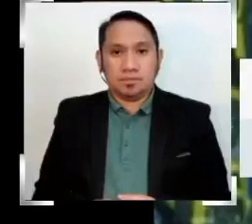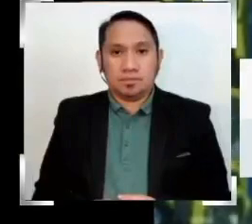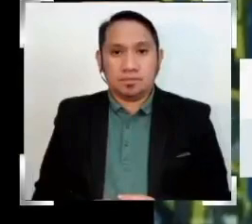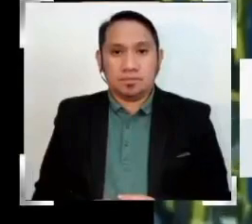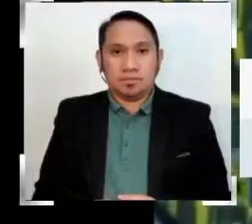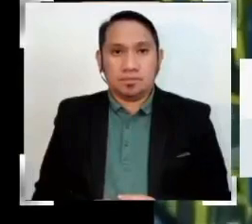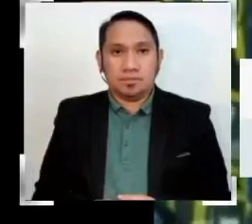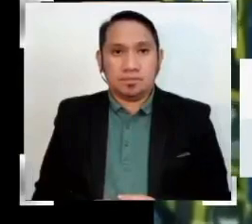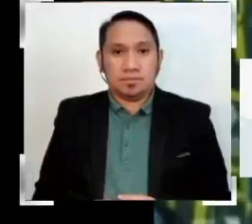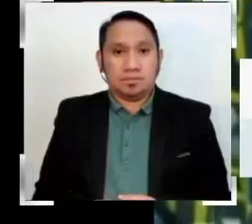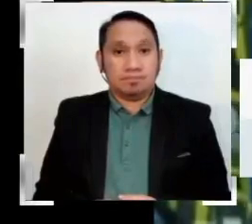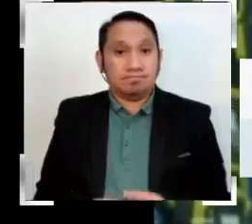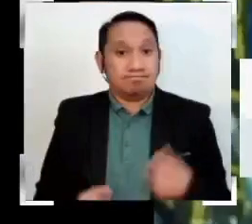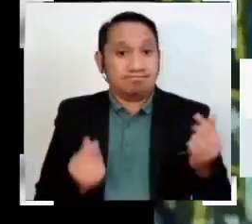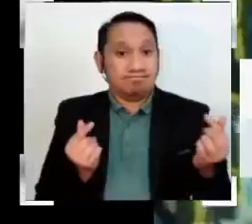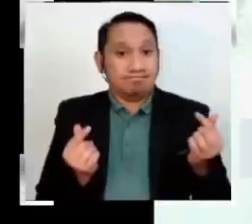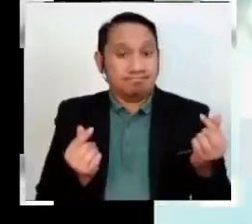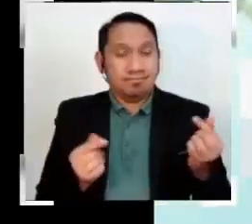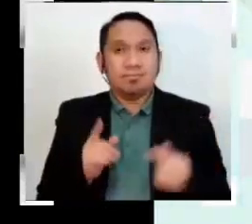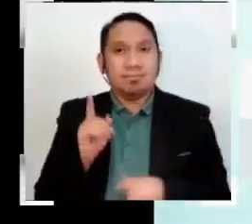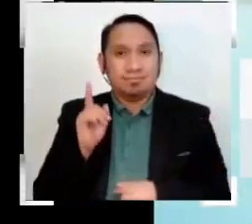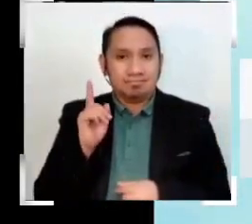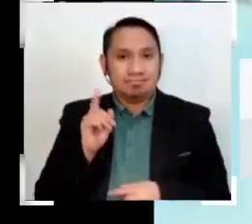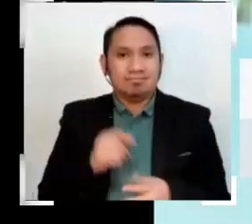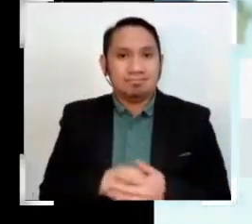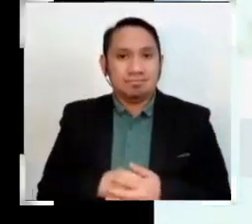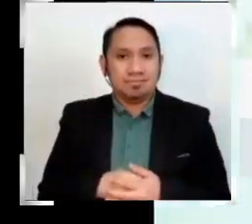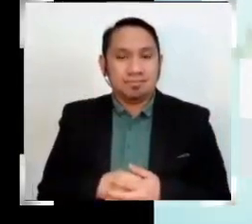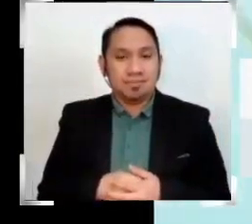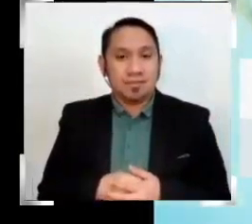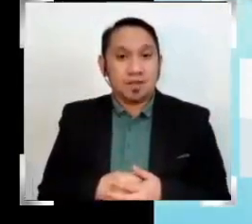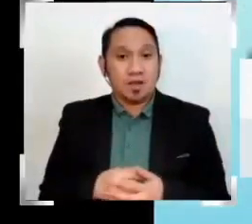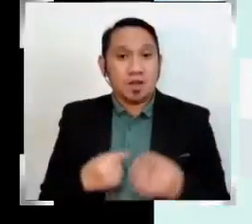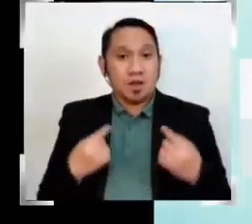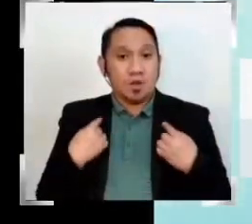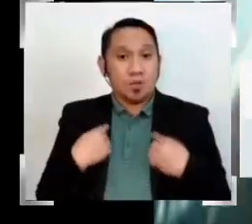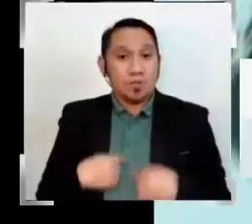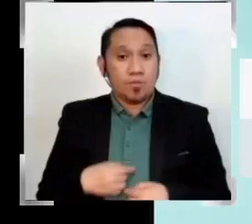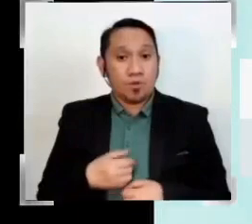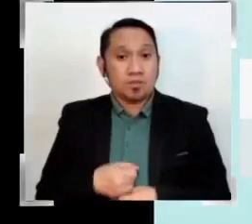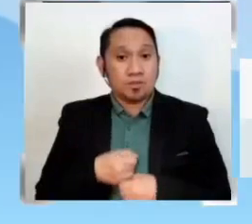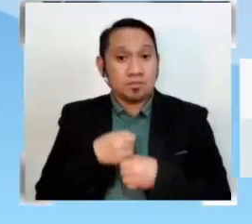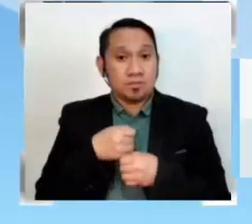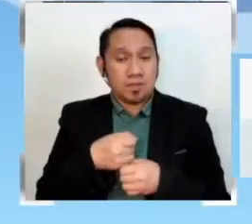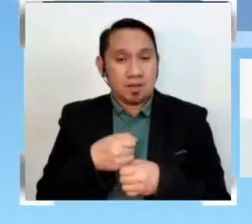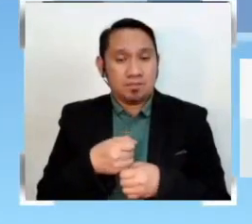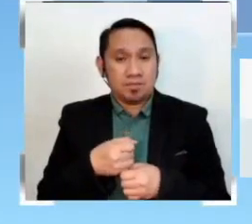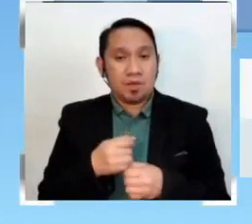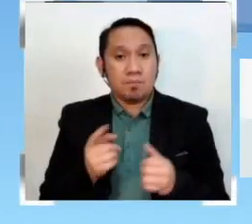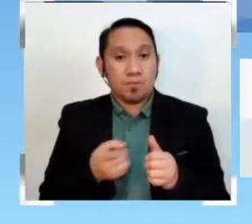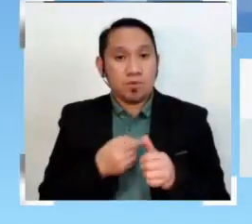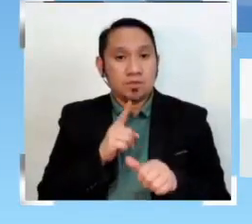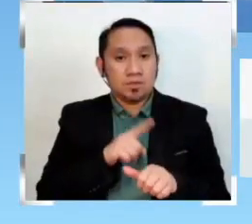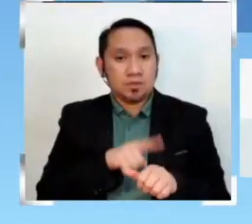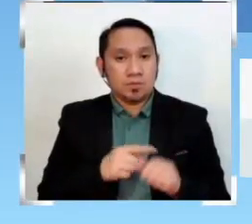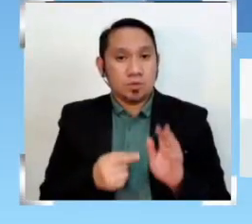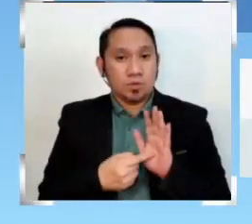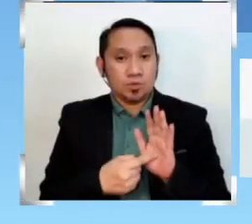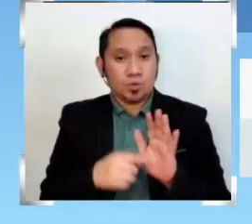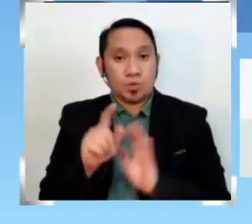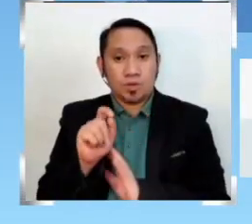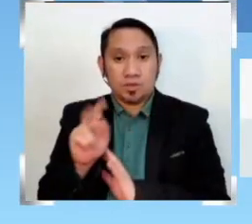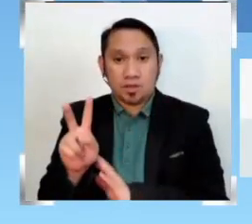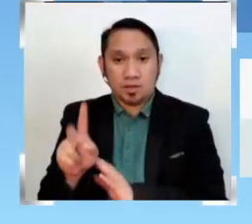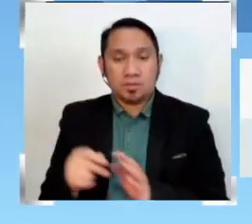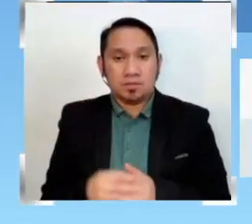Pinusuan online ang most awaited World TV premiere ng live-action adaptation na Voltage 5 Legacy. Top trending ang hashtag Voltage 5